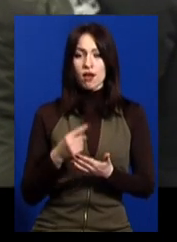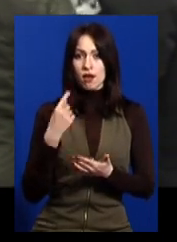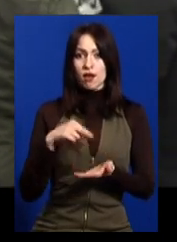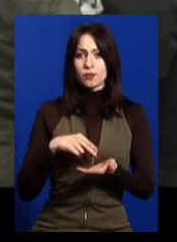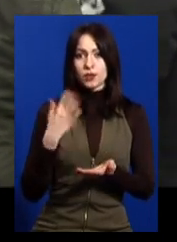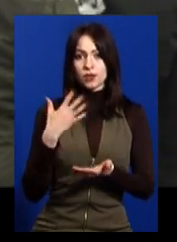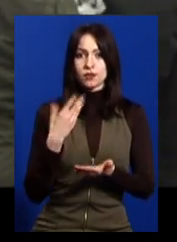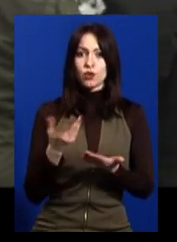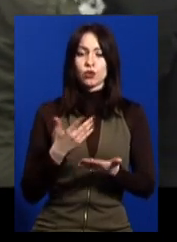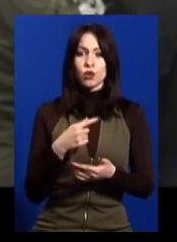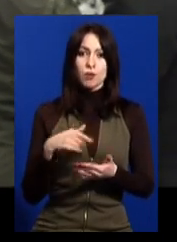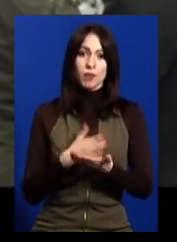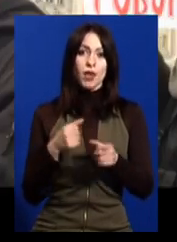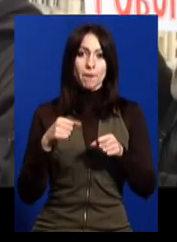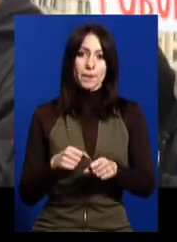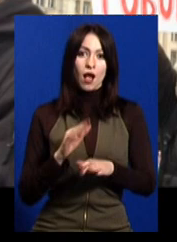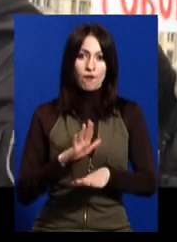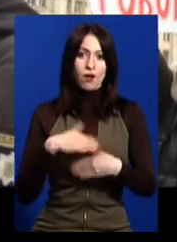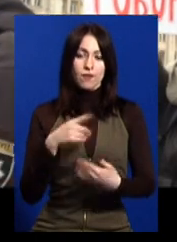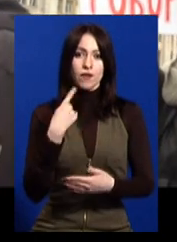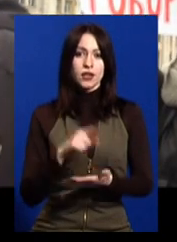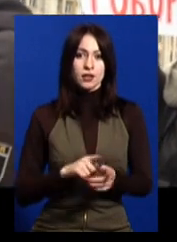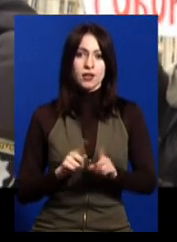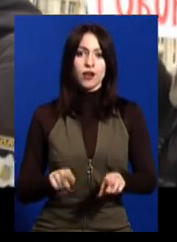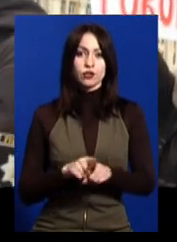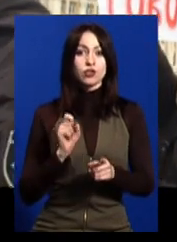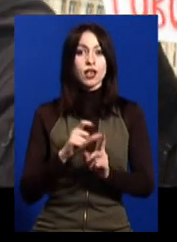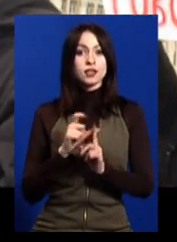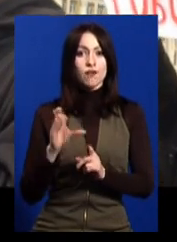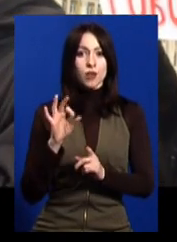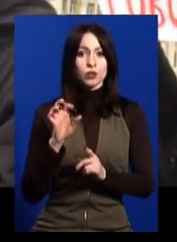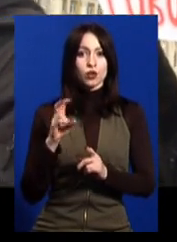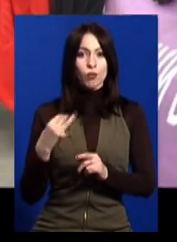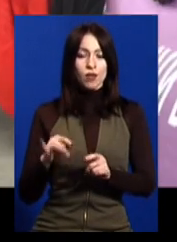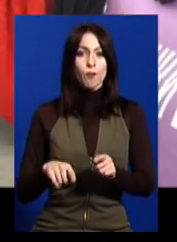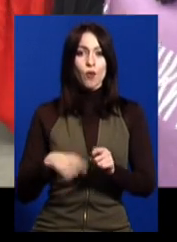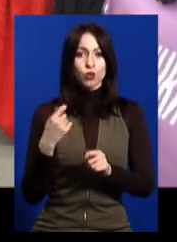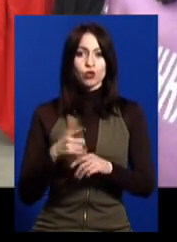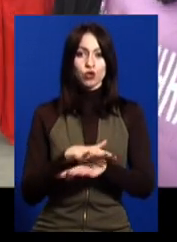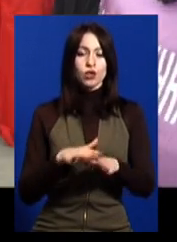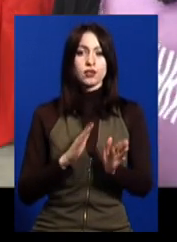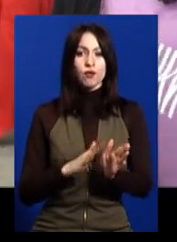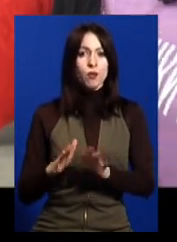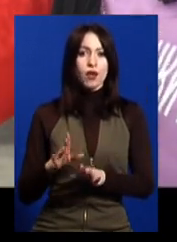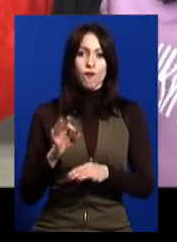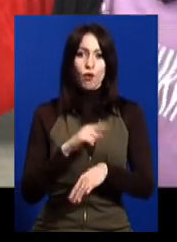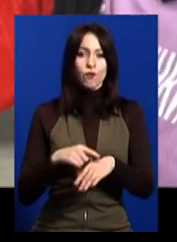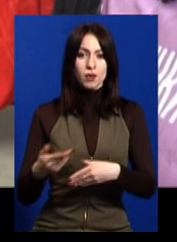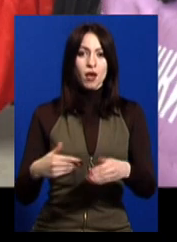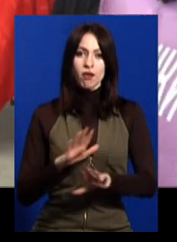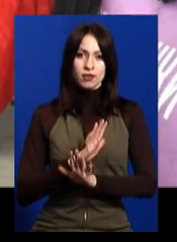ми маємо право висловлювати також. За словами Соболевської, порушень громадського порядку під час ходи не було.